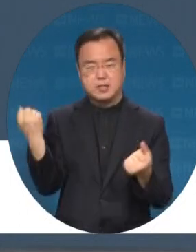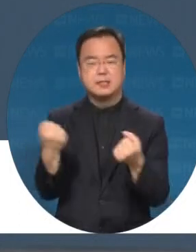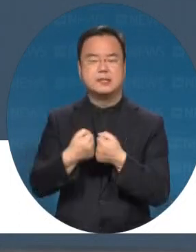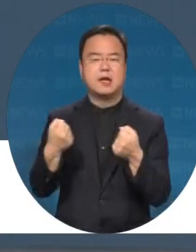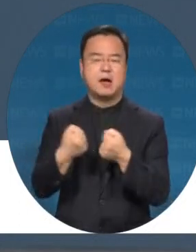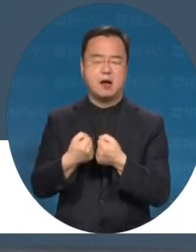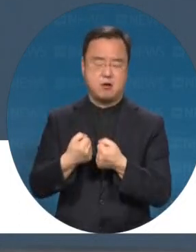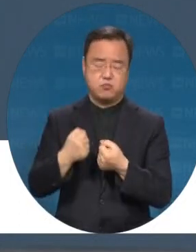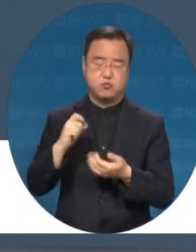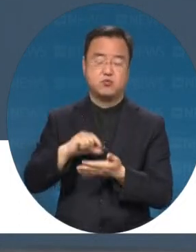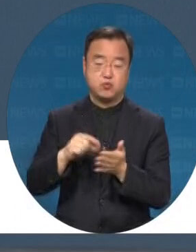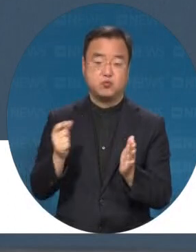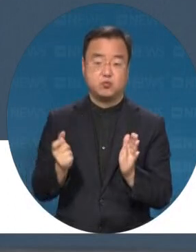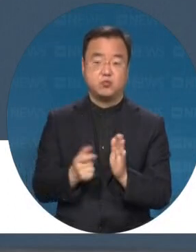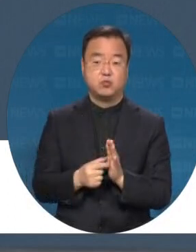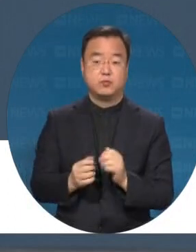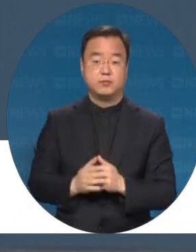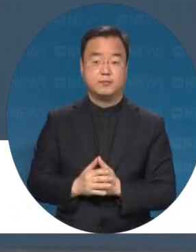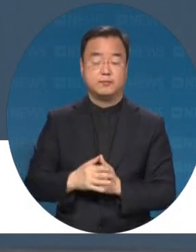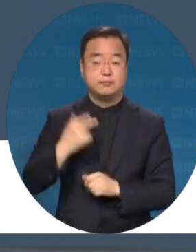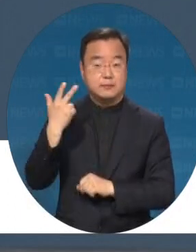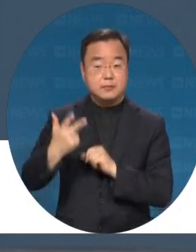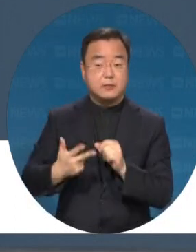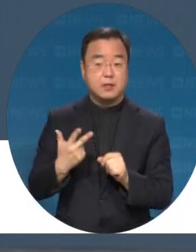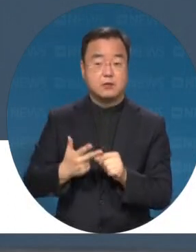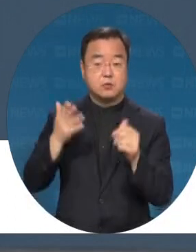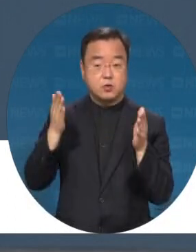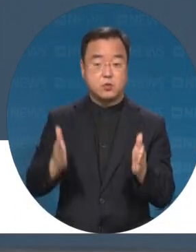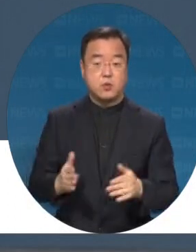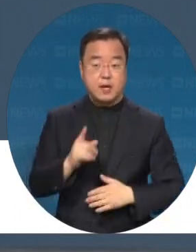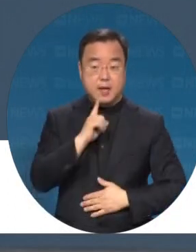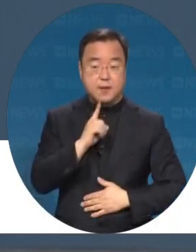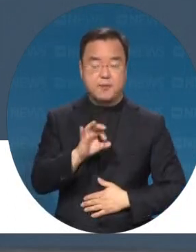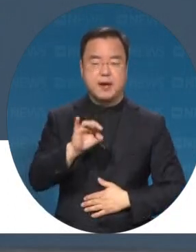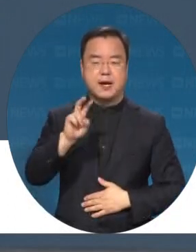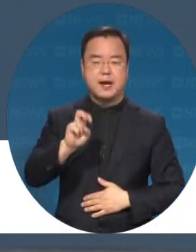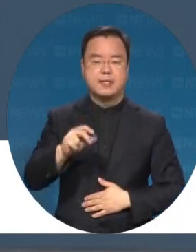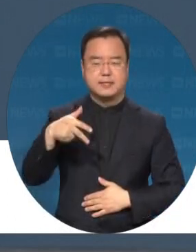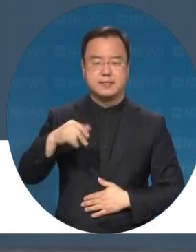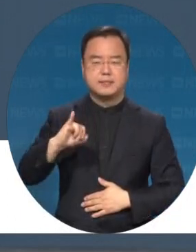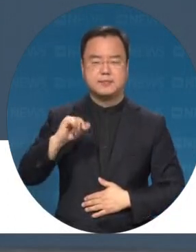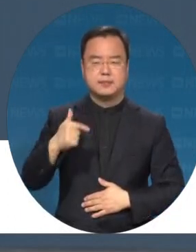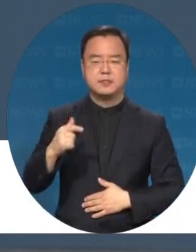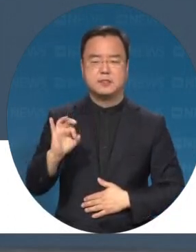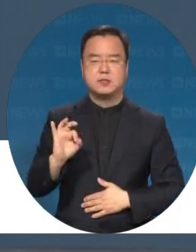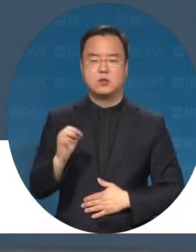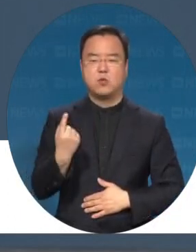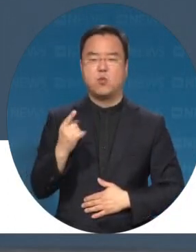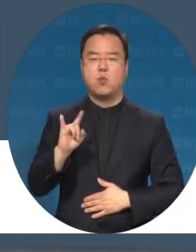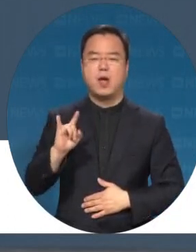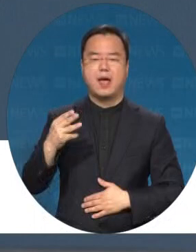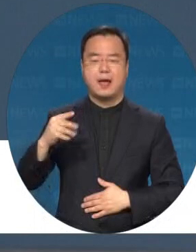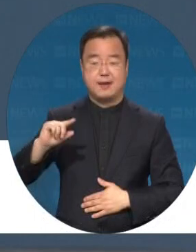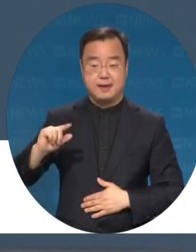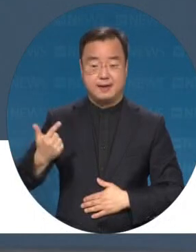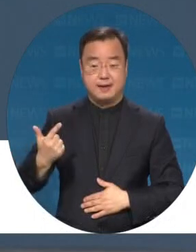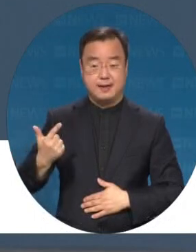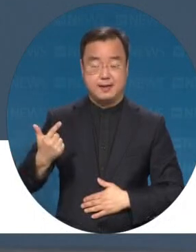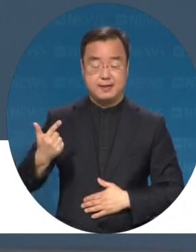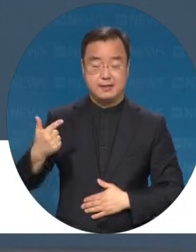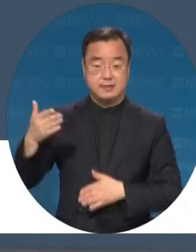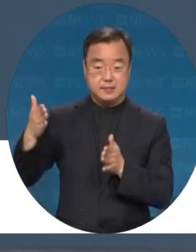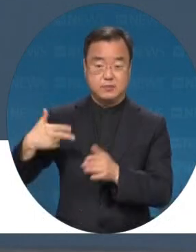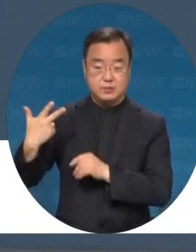필요할 정도로 그렇게이 7년간이라는 것은 임진왜란 그 기간이 7년이었는데 저 역시도 7년이어서